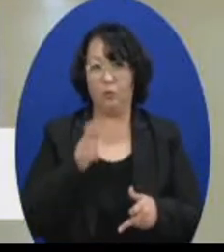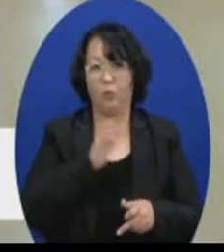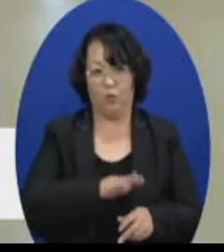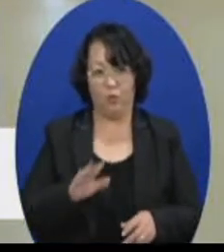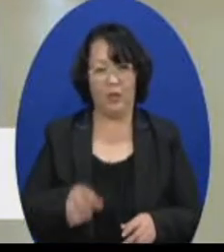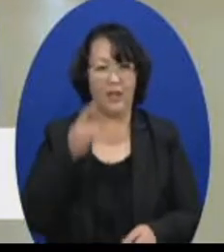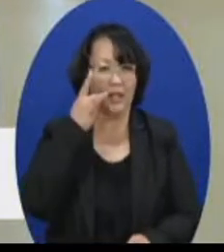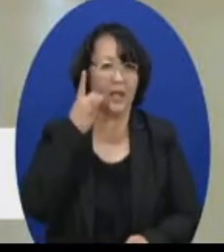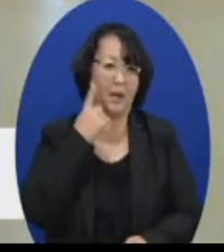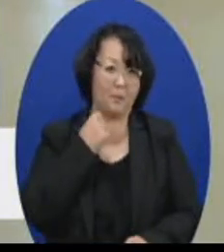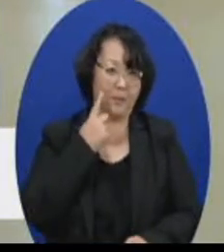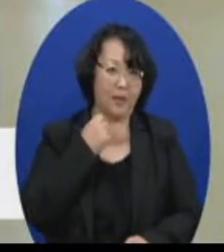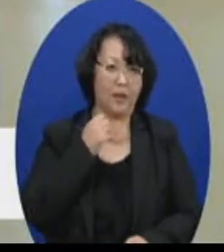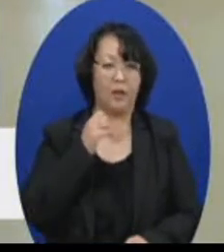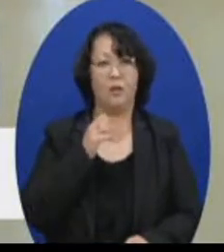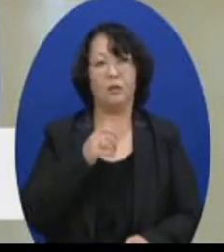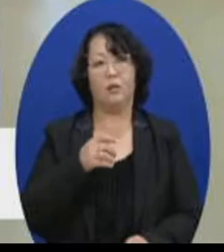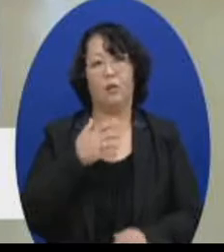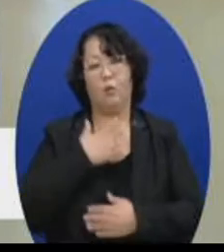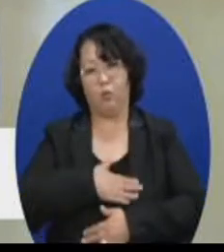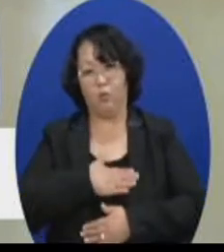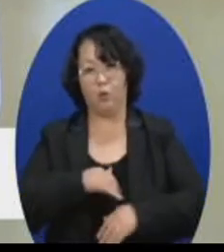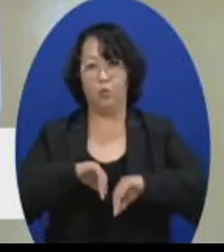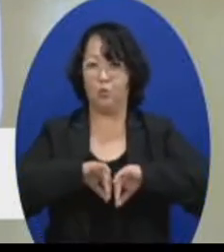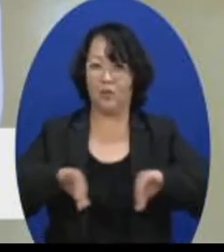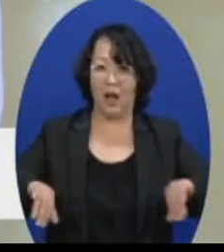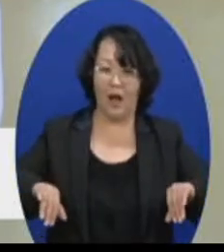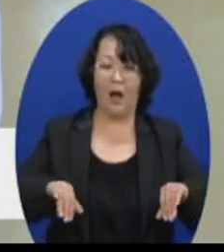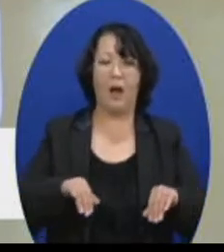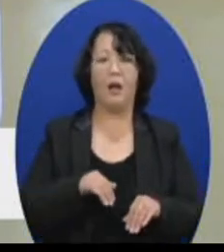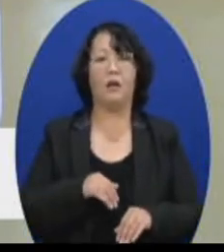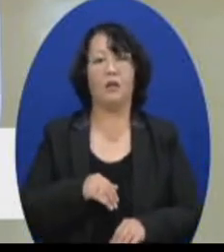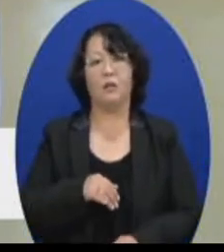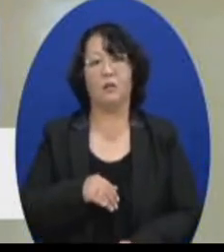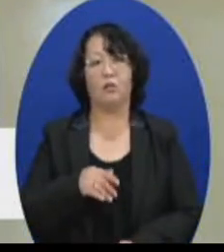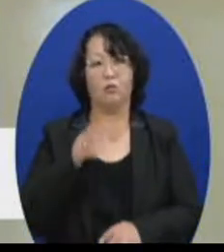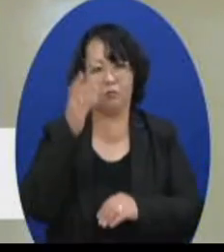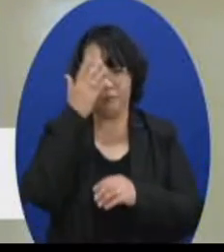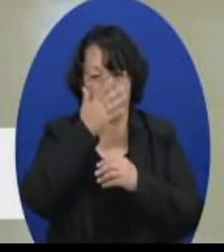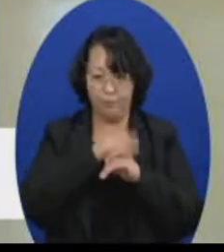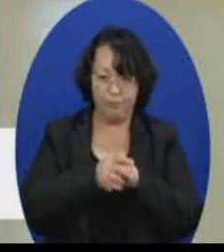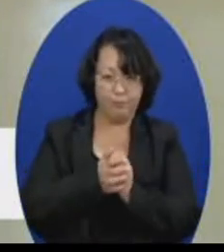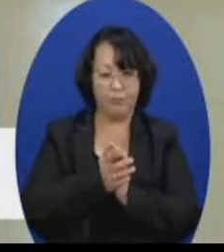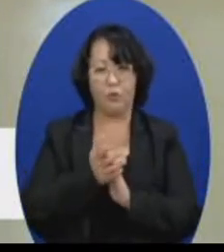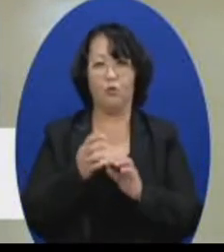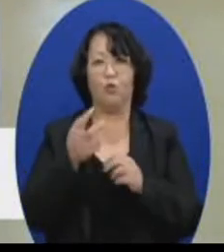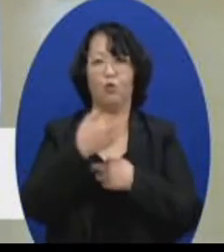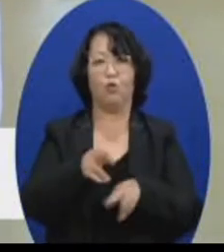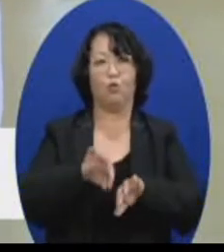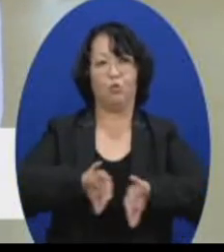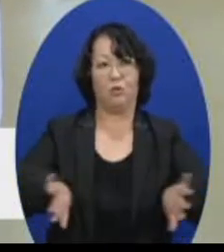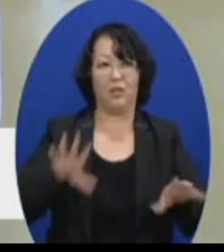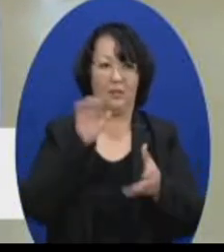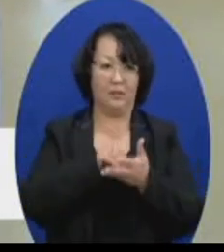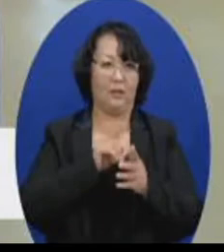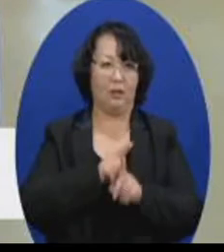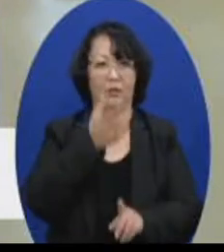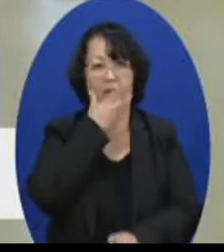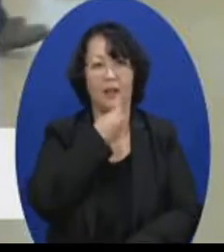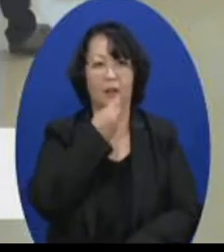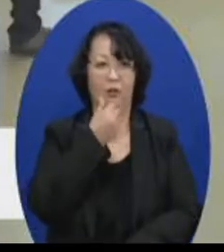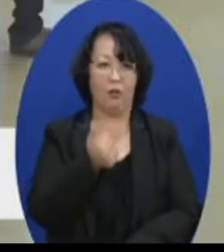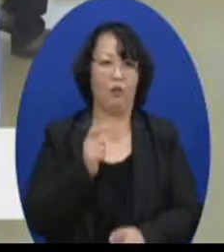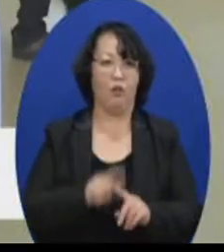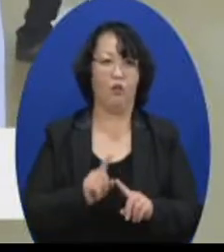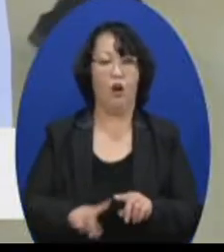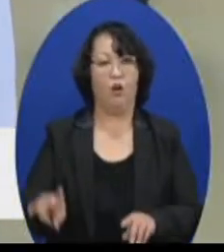хүүхэд мөн эрэгтэй эмэгтэй хүүхдүүдийн дүүш тусдаа гар угаах 0 тусдаа ингээл бүх зүйл нь стандартын дагуу байрхсан мэт сайхан байр болсон. Ер